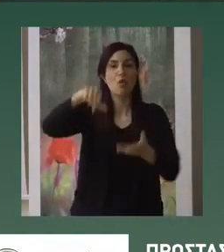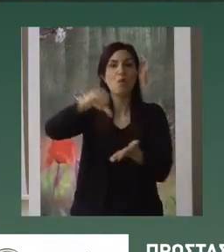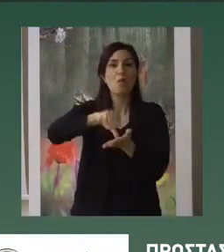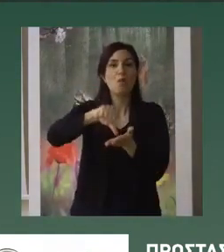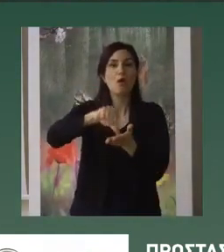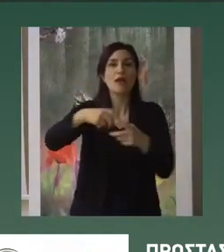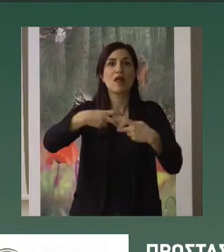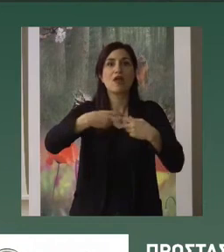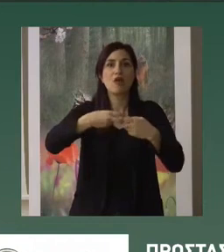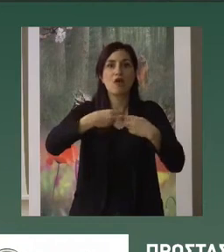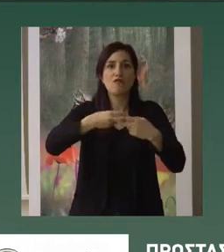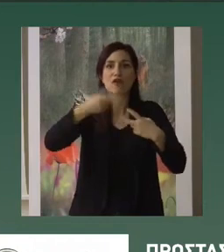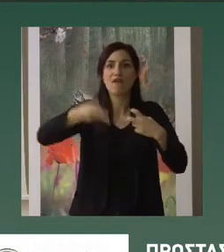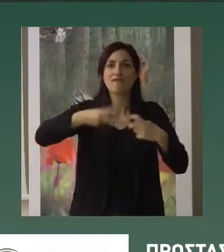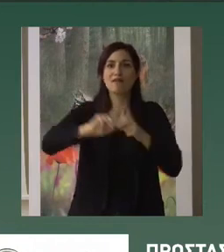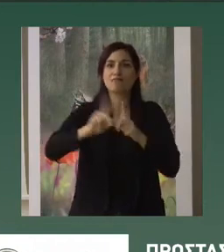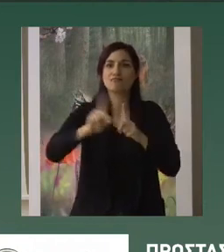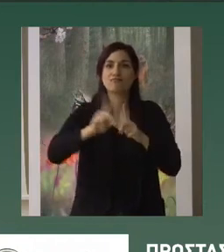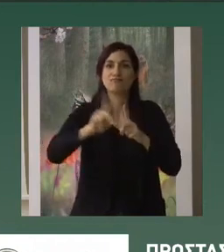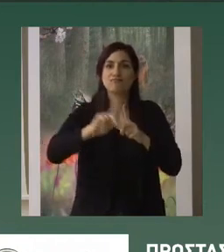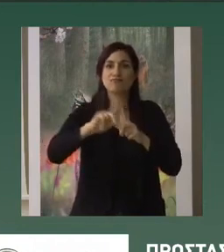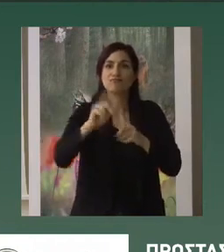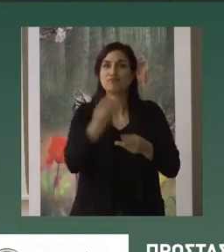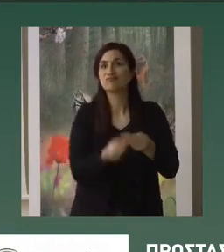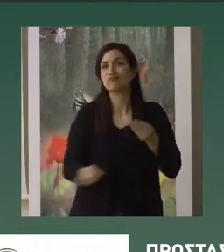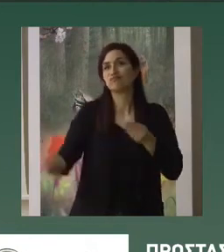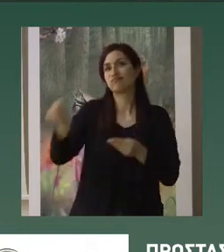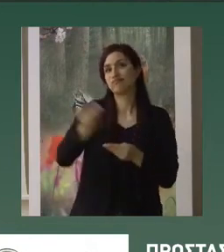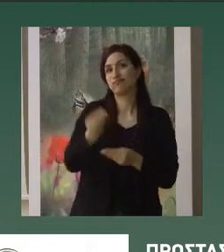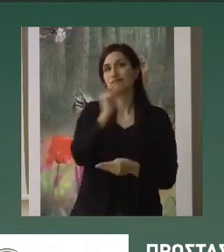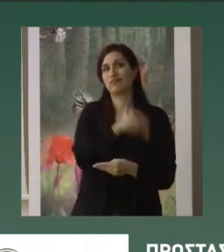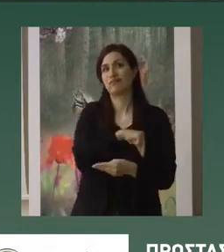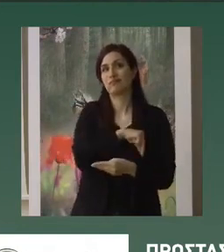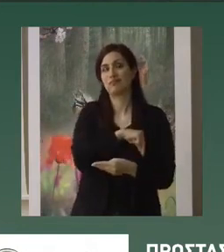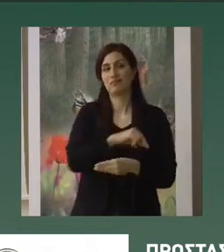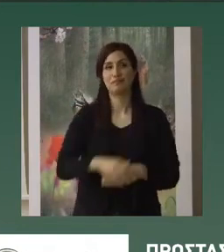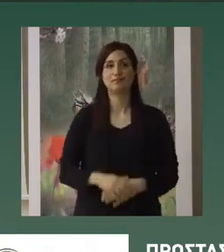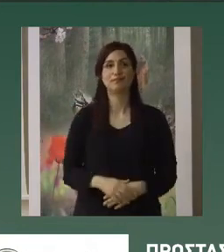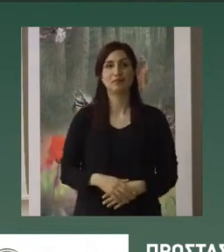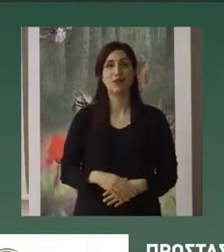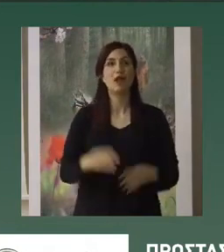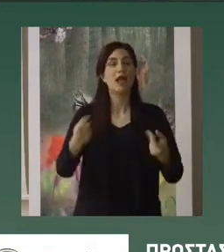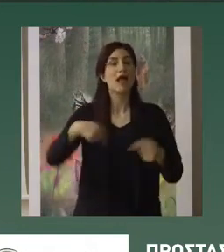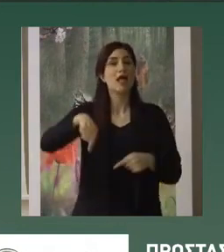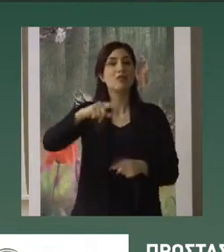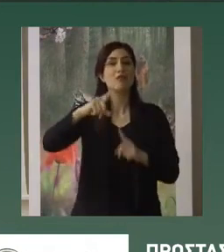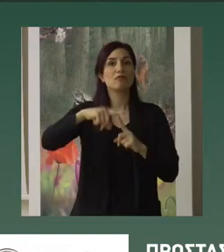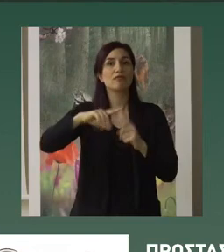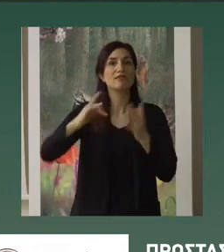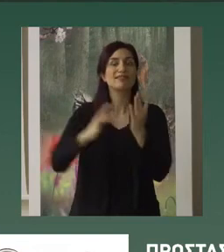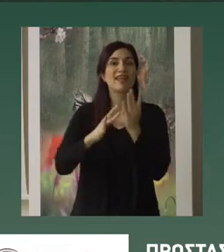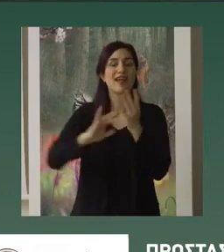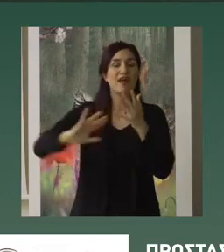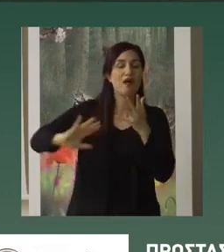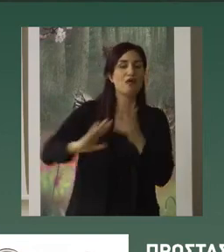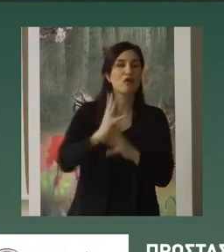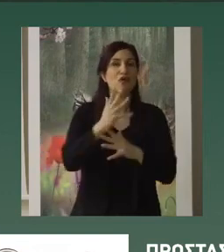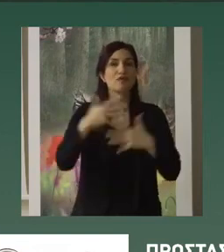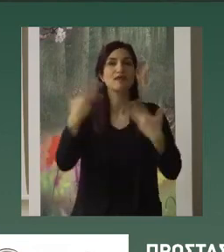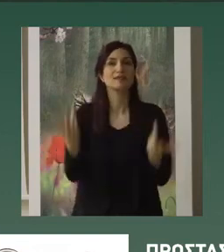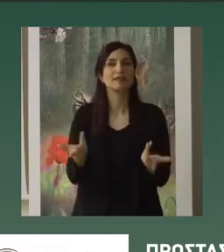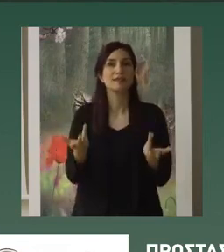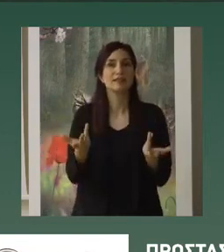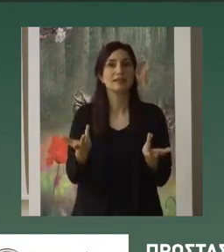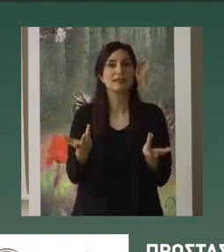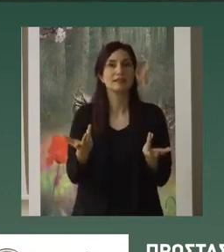Ποιες είναι οι τεχνολογίες που μπορούμε να χρησιμοποιήσουμε, όλες αυτές. Αυτές που είναι με κίτρινο, αυτές που είναι σήμερα όριμες. Οι άλλες είναι τεχνολογίες που έρχονται και έρχονται με